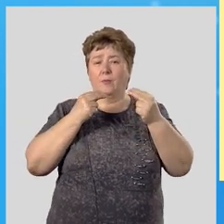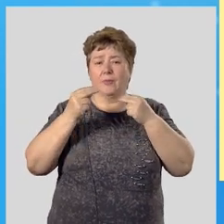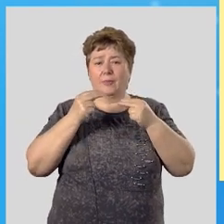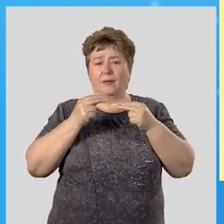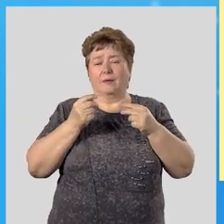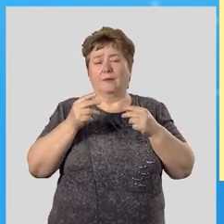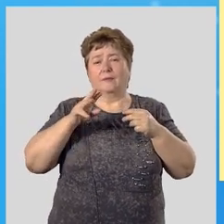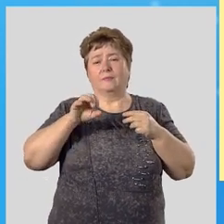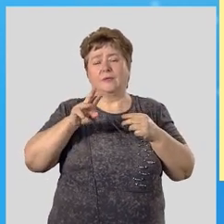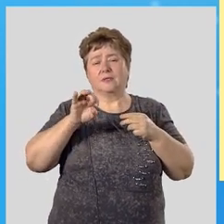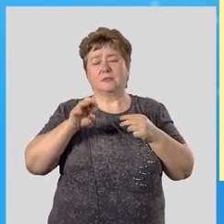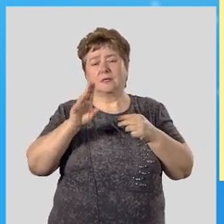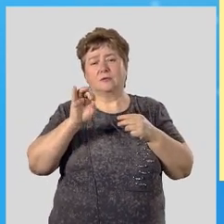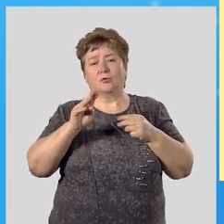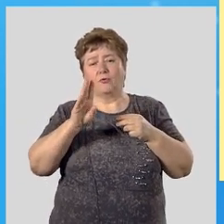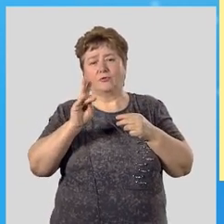Питание миксотрофное.